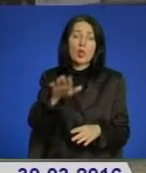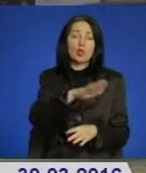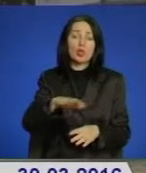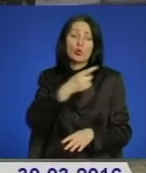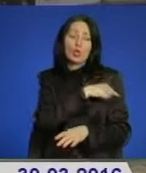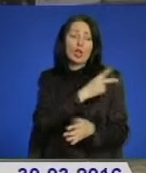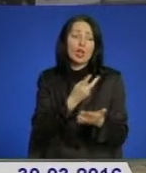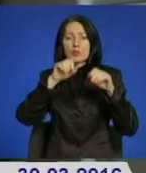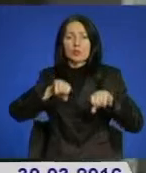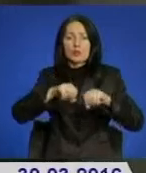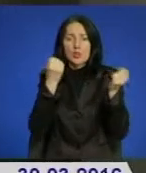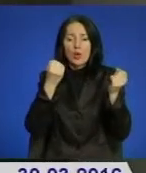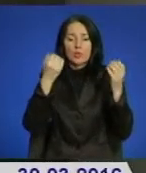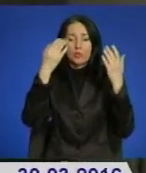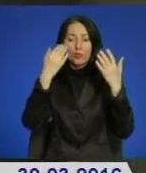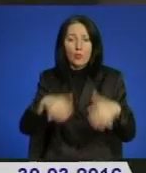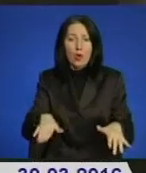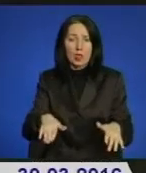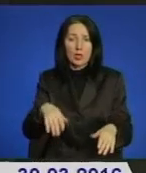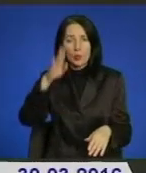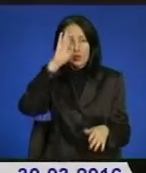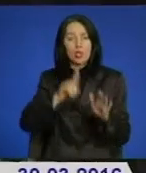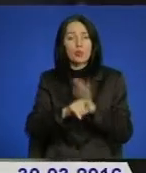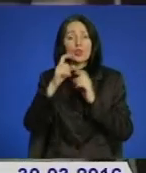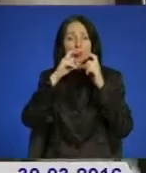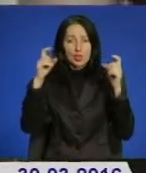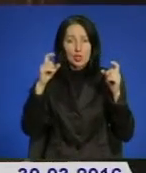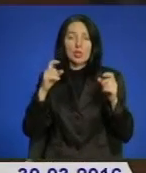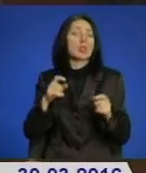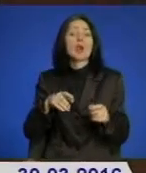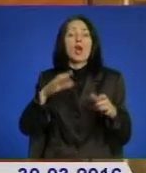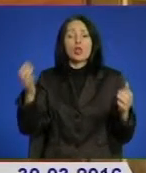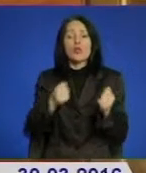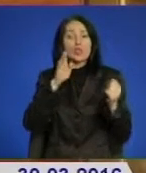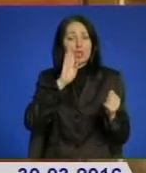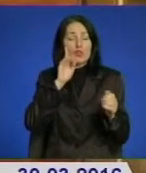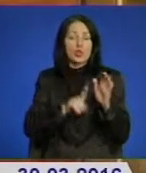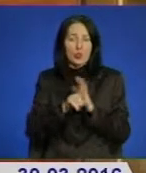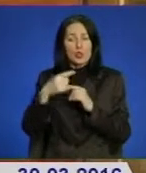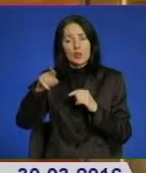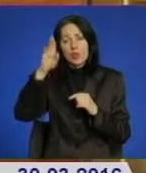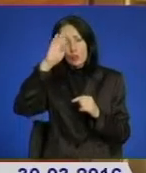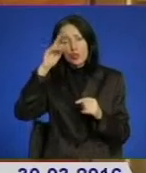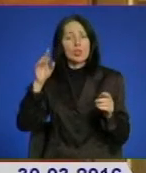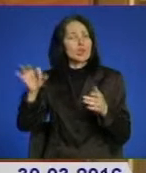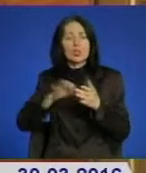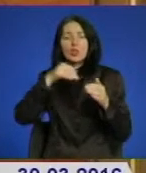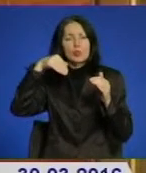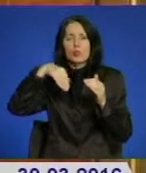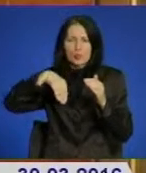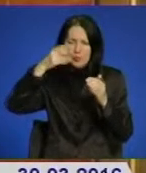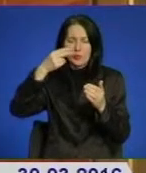раптово кудись провалилася. Бачу, десь пішла вона тою стежкою туди одно. І стала просто на ту ляду зверху. За ту ляду